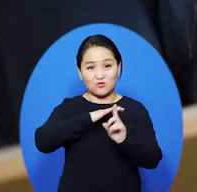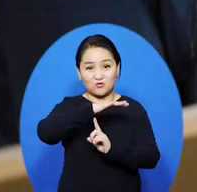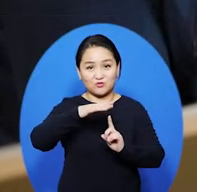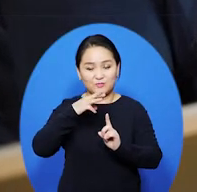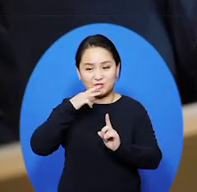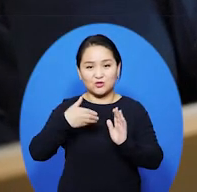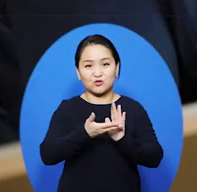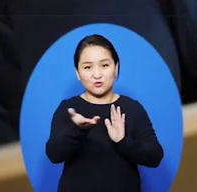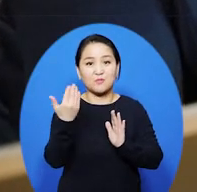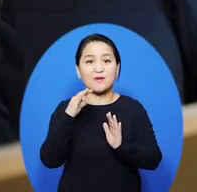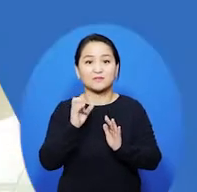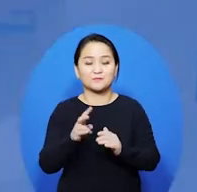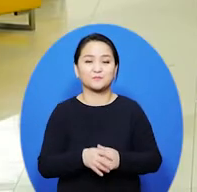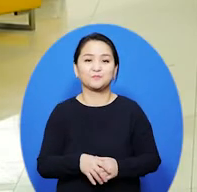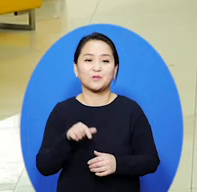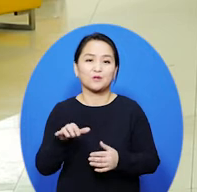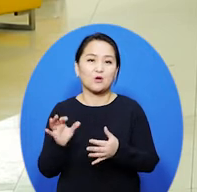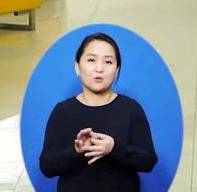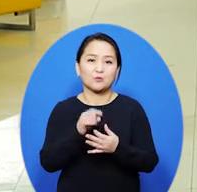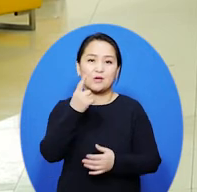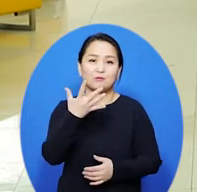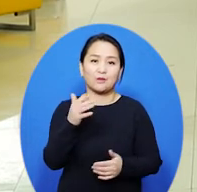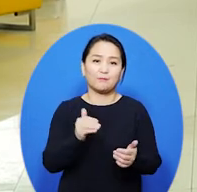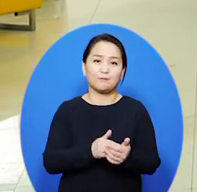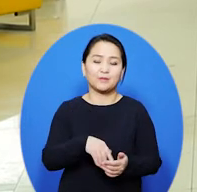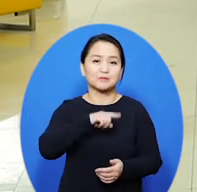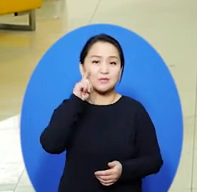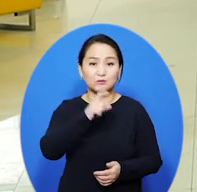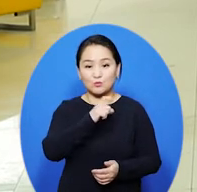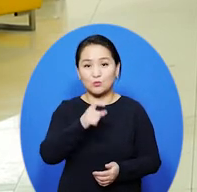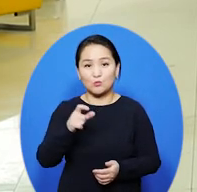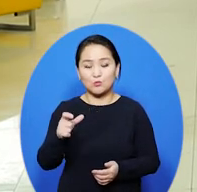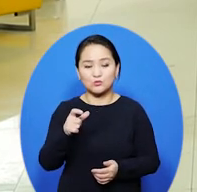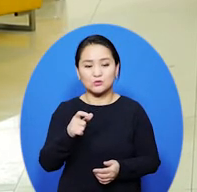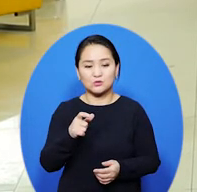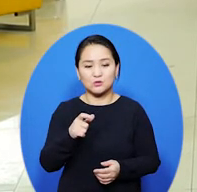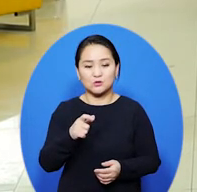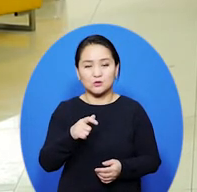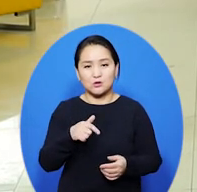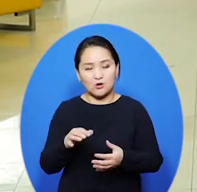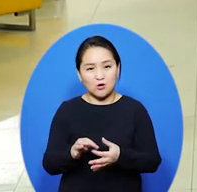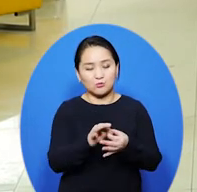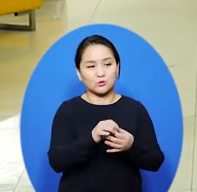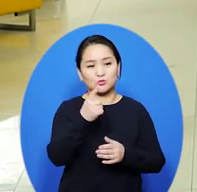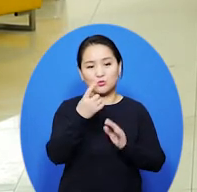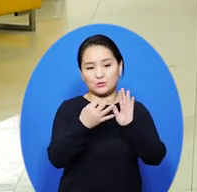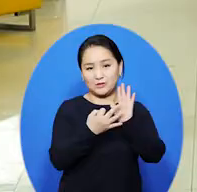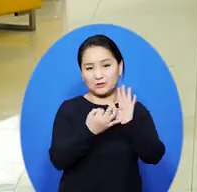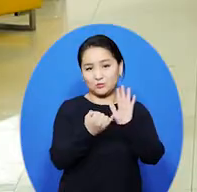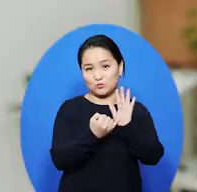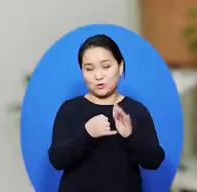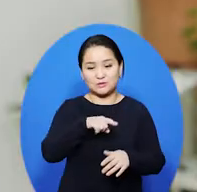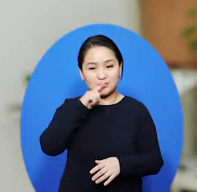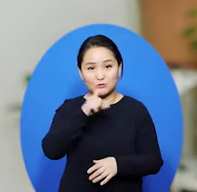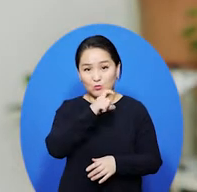сошиал орчноор бол мэдээллийг түгээсэн. За энэний хүрээнд бол 15,000 залуучуудад бид нэр хүрсний хүрээнд бол нийтдээ